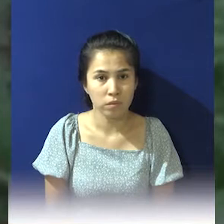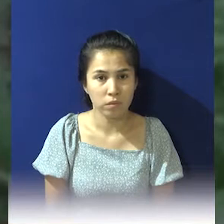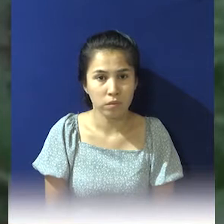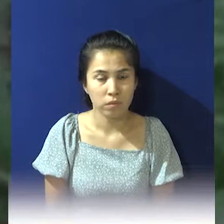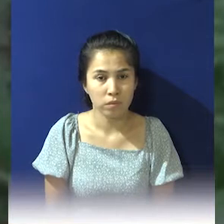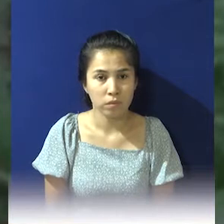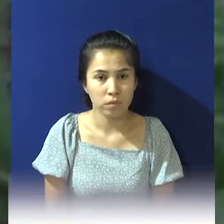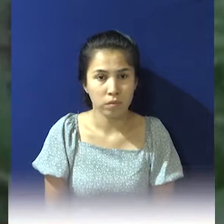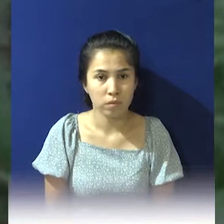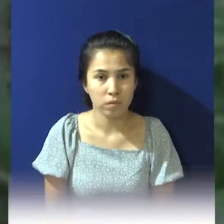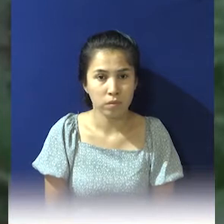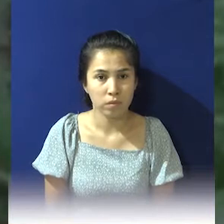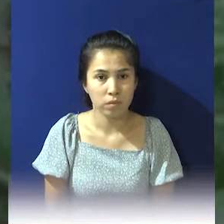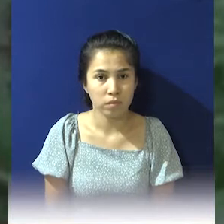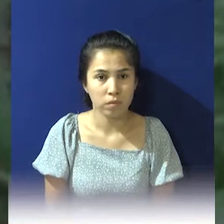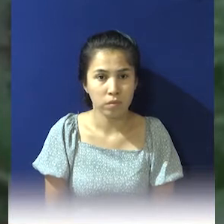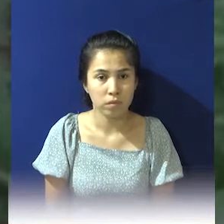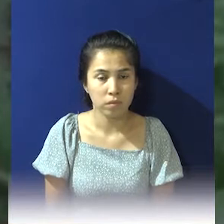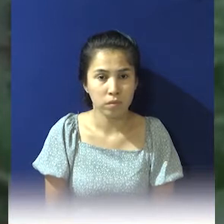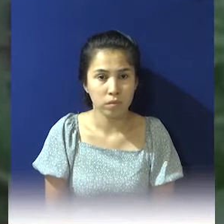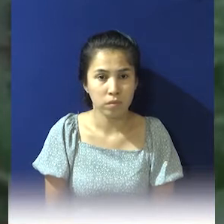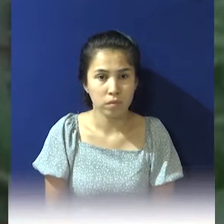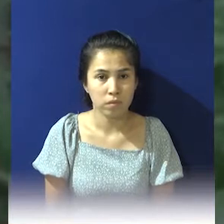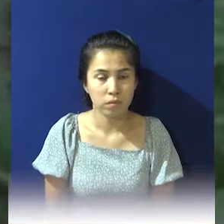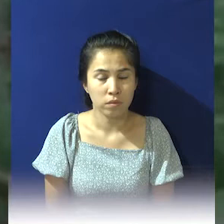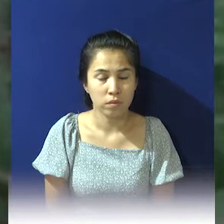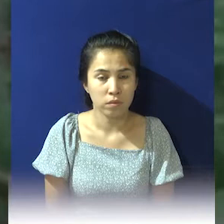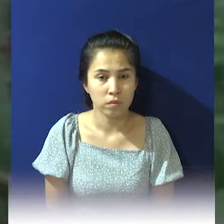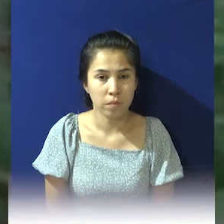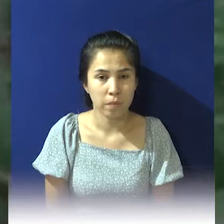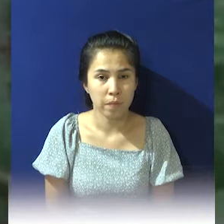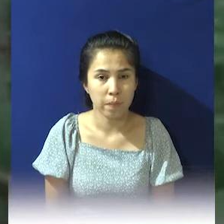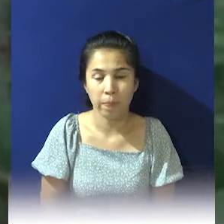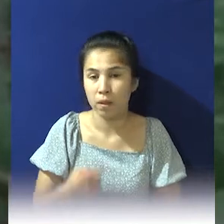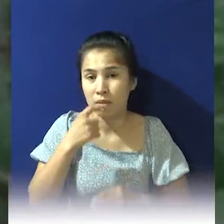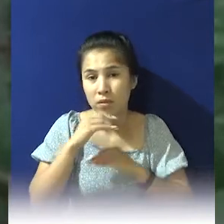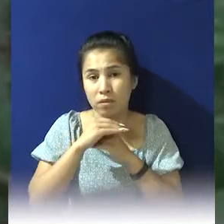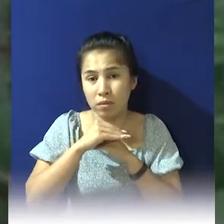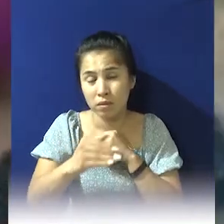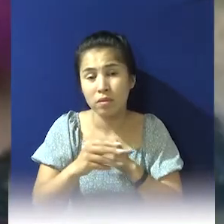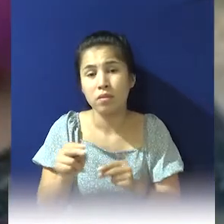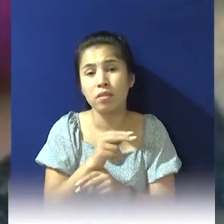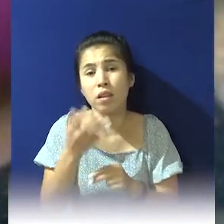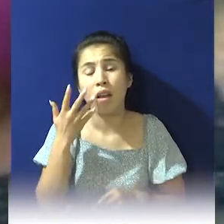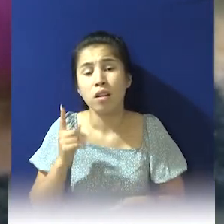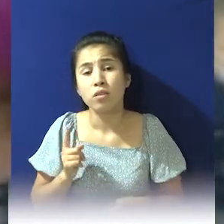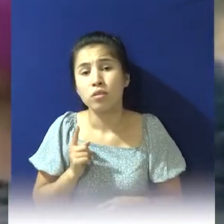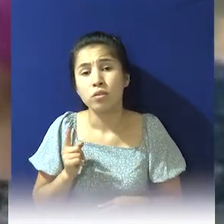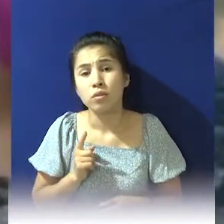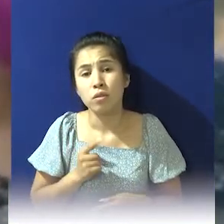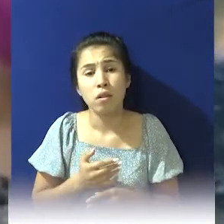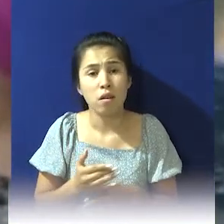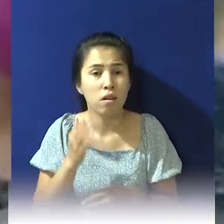ответственности никак не отвечает, никаких мер не принимает. Проводка сделана ненормативным